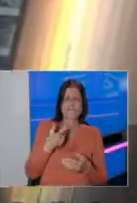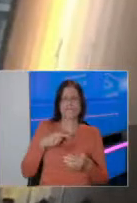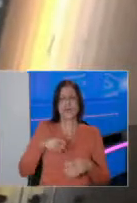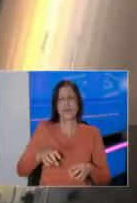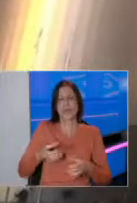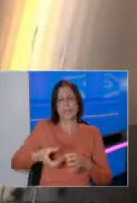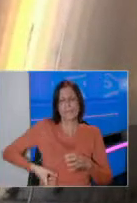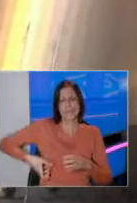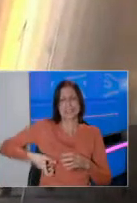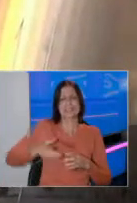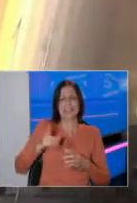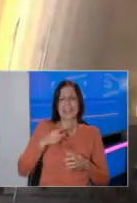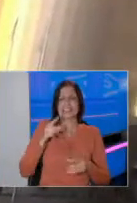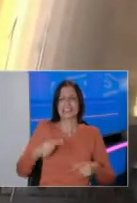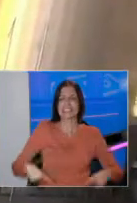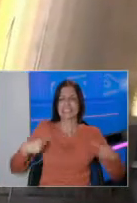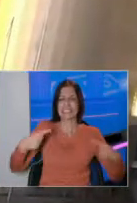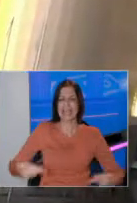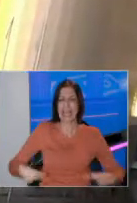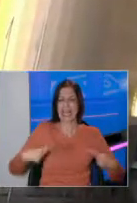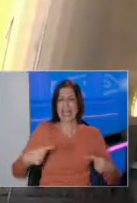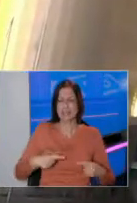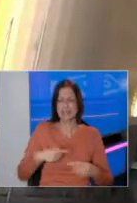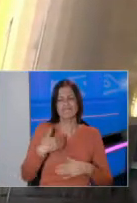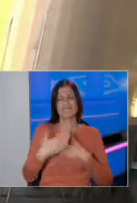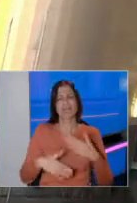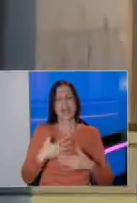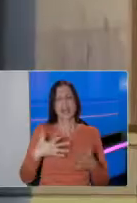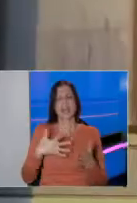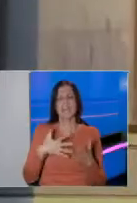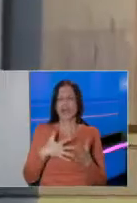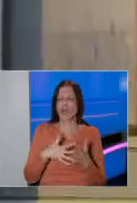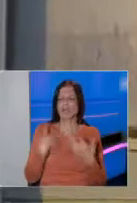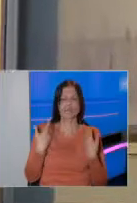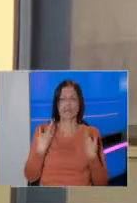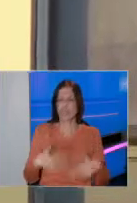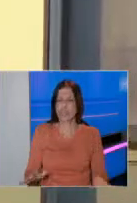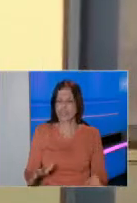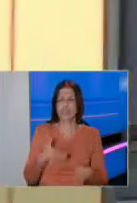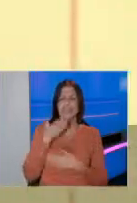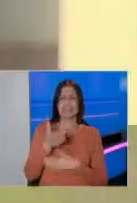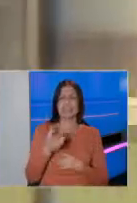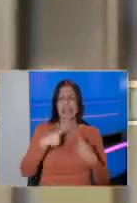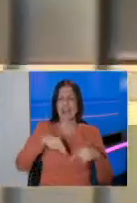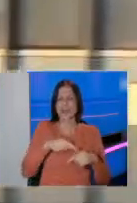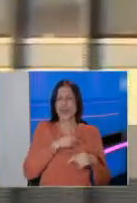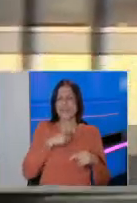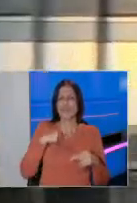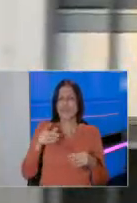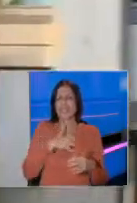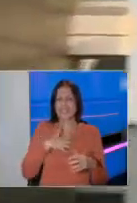פיצות גלגלים, על תהליכים בירוקרטיים מתישים, על שער הכניסה לוועדות רפואיות שבו פצוע